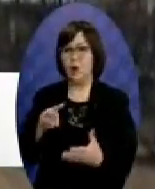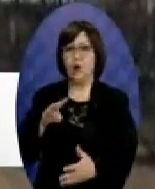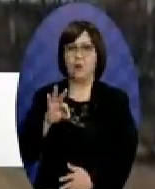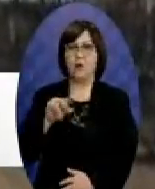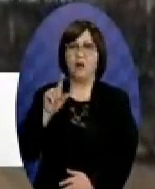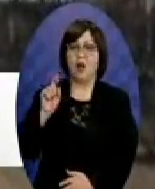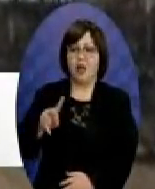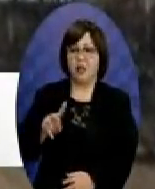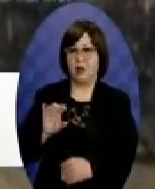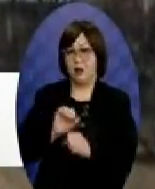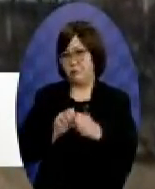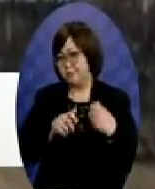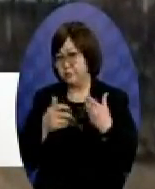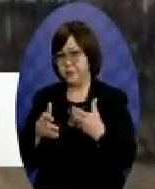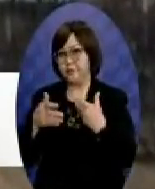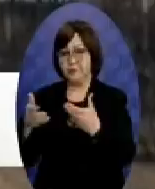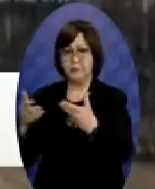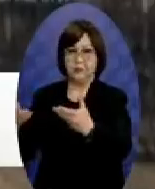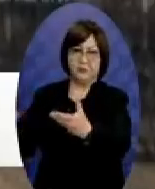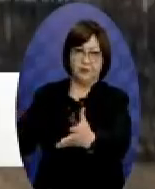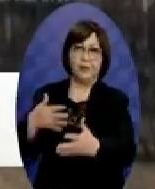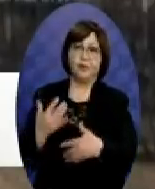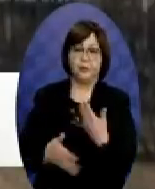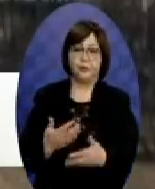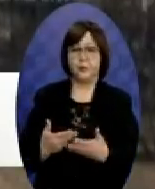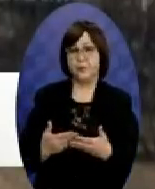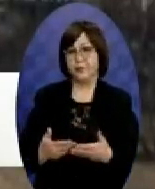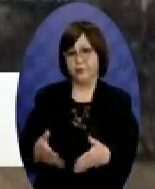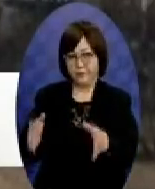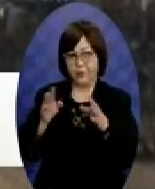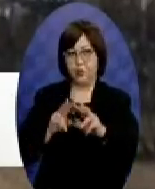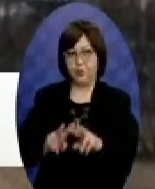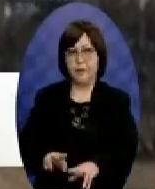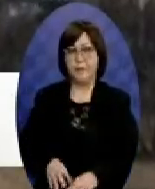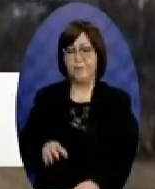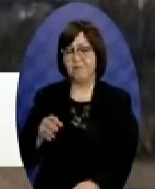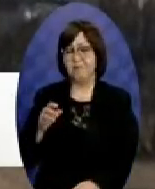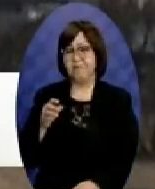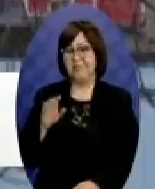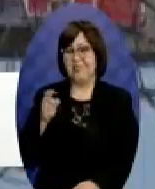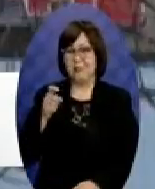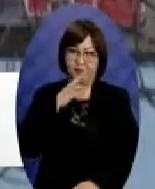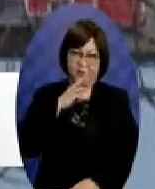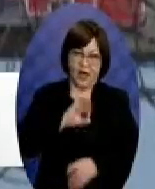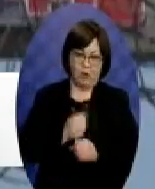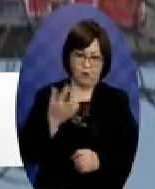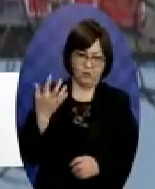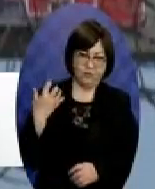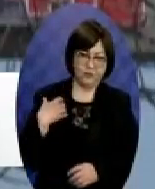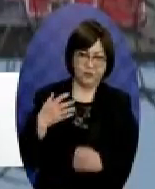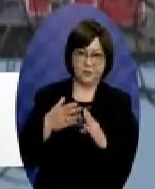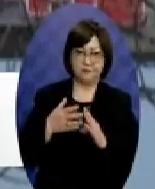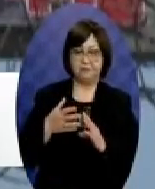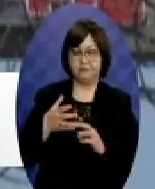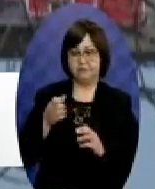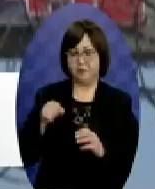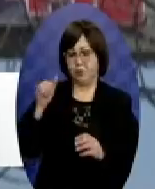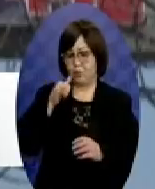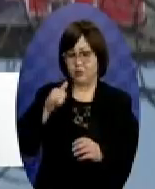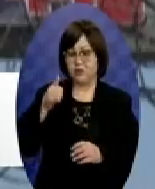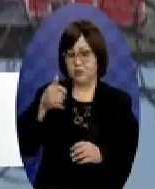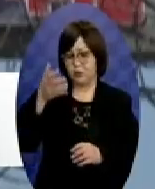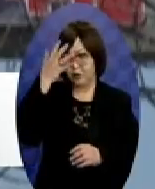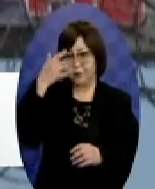үүний дараагаар Хейнс үргэлжлүүлсэн байдаг юм байна. За цагаан ордны хэвлийн нарийн бичгийн дарга Сара Сандерс өнгөрсөн 7 хоногт хийсэн